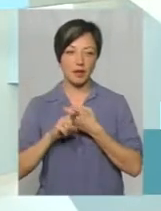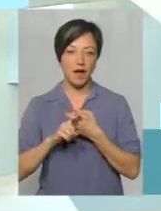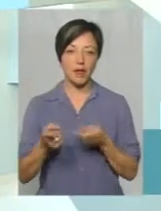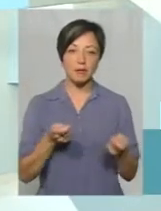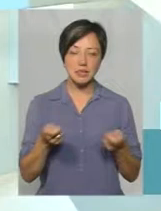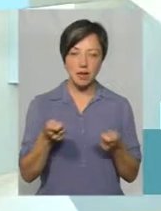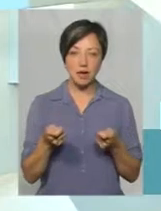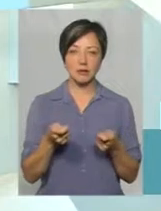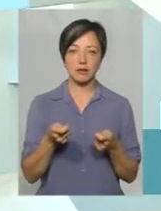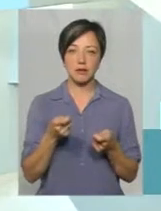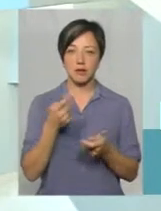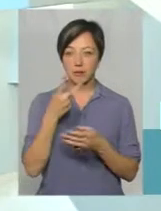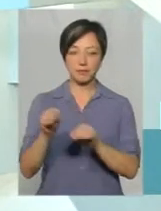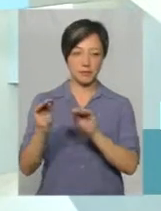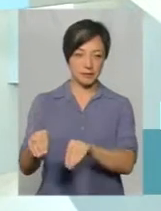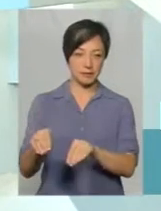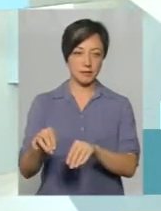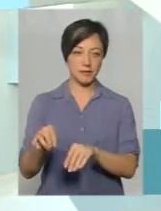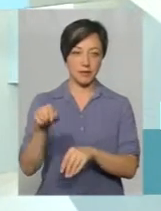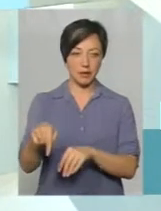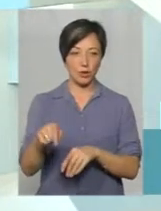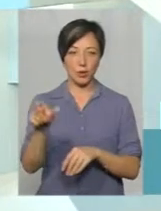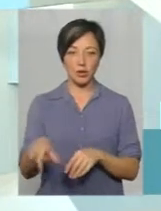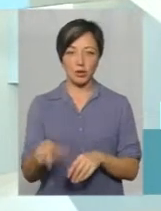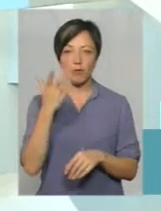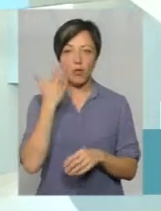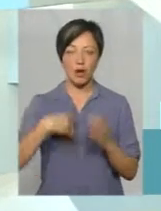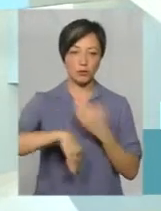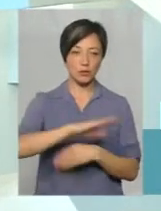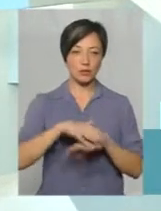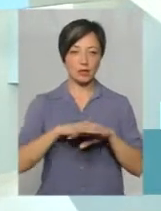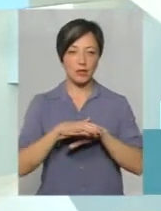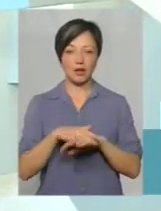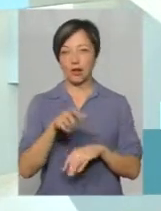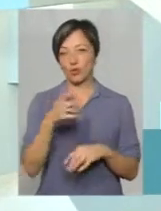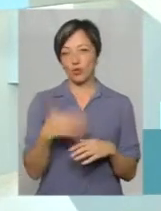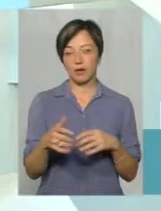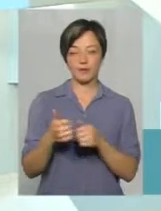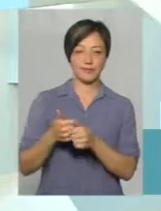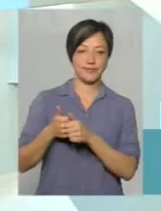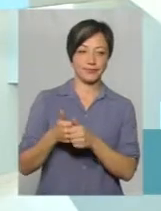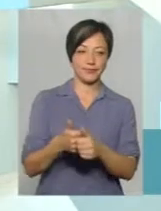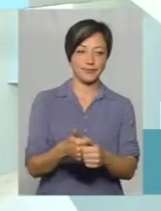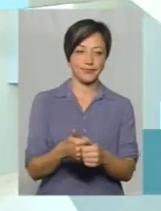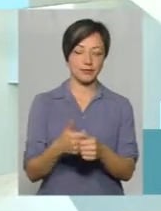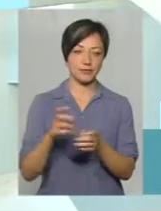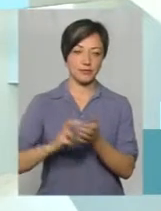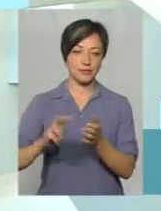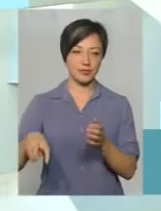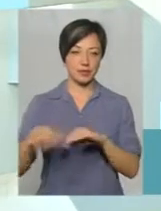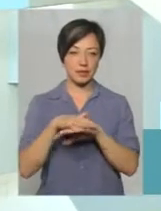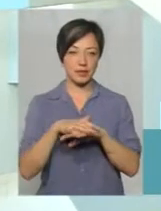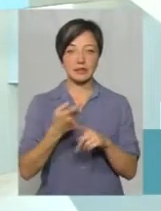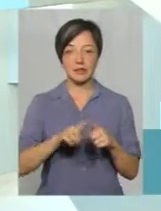контролерами, ставимо людину на те саме місце. Поки ти вийшов з ринку, він вже йде позаду тебе. Тобто ця